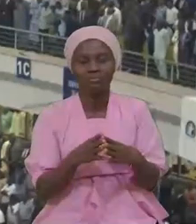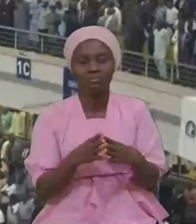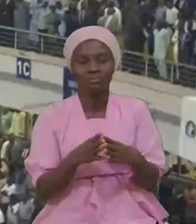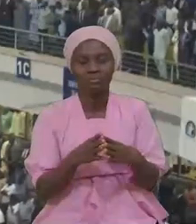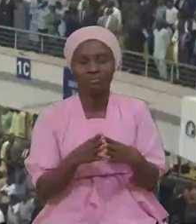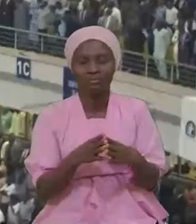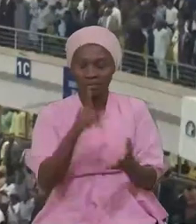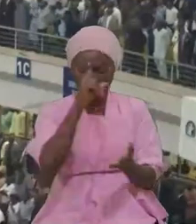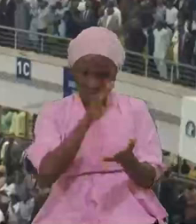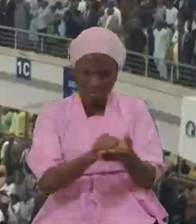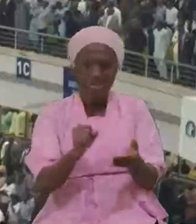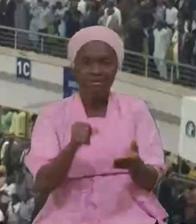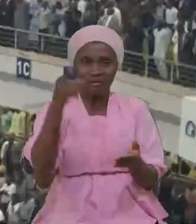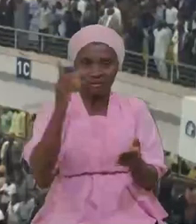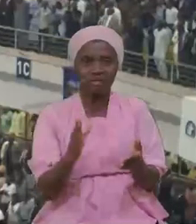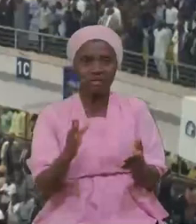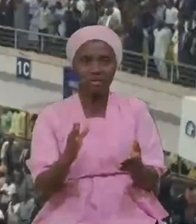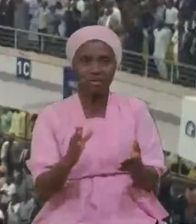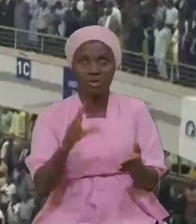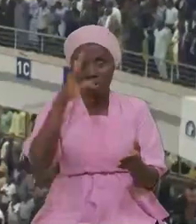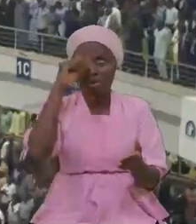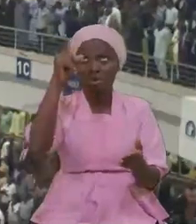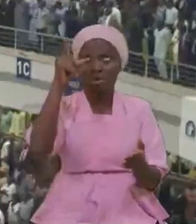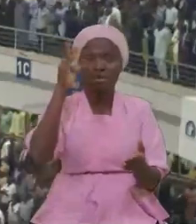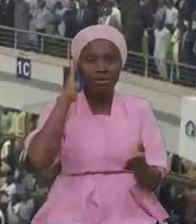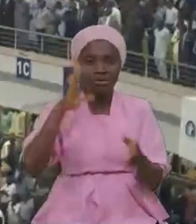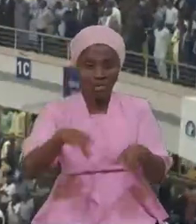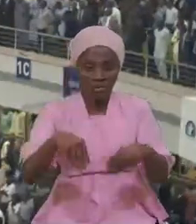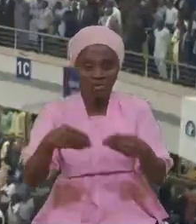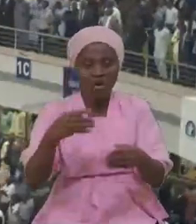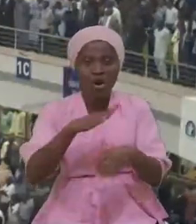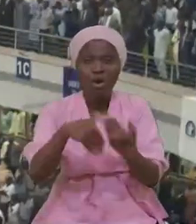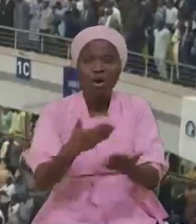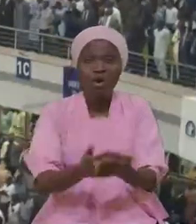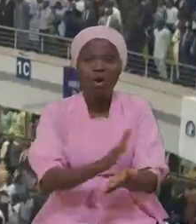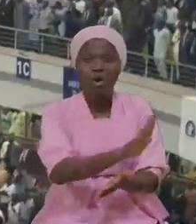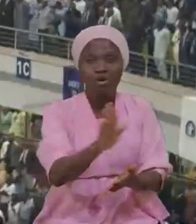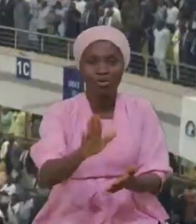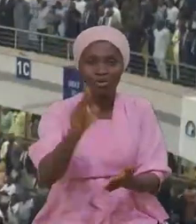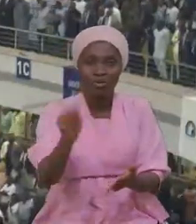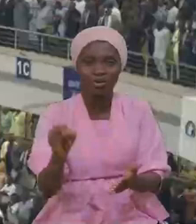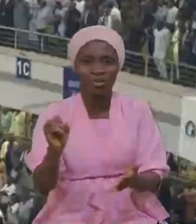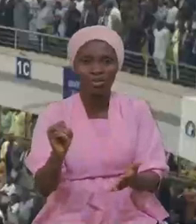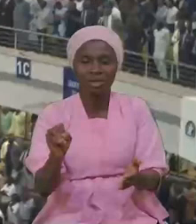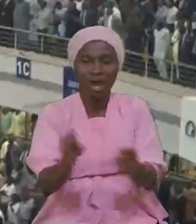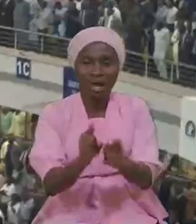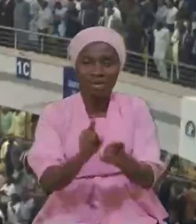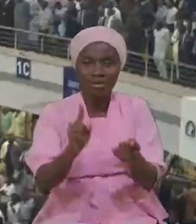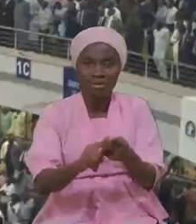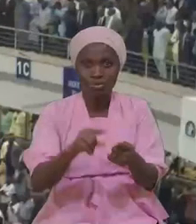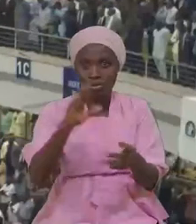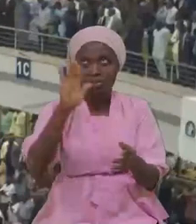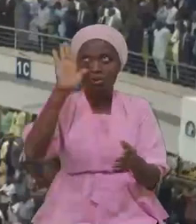Crois au Seigneur, il pourvoira à tous tes besoins selon sa richesse dans la gloire en Christ Jésus.